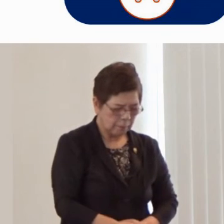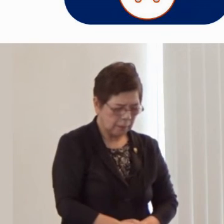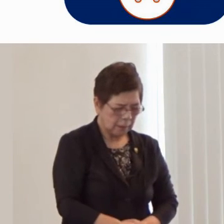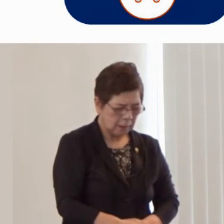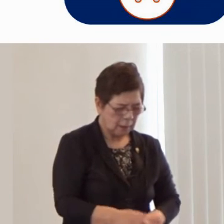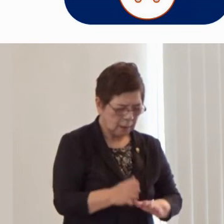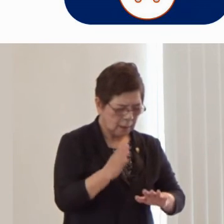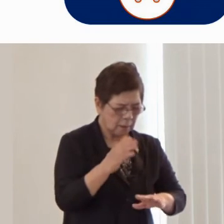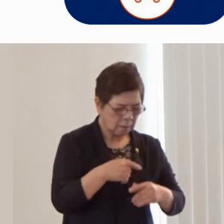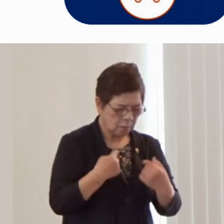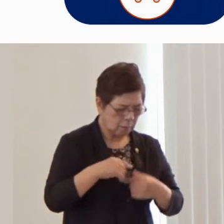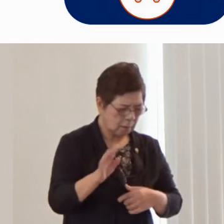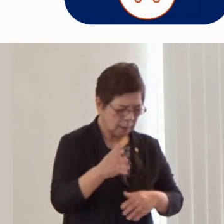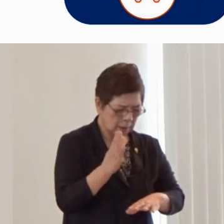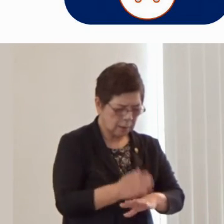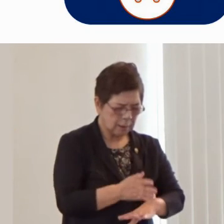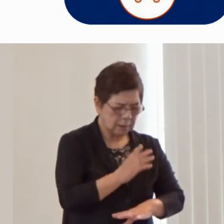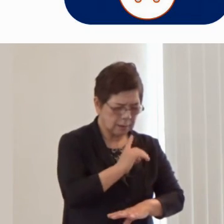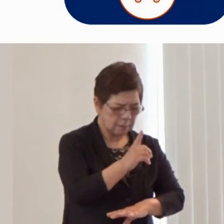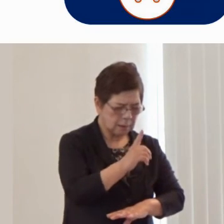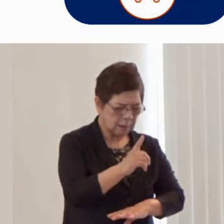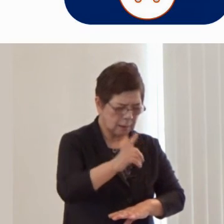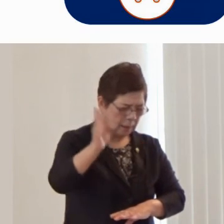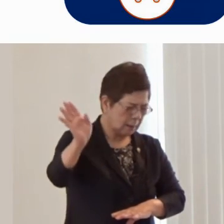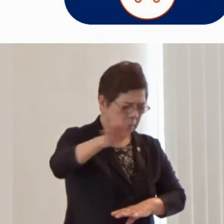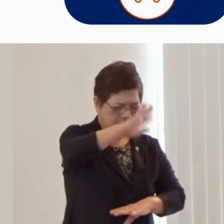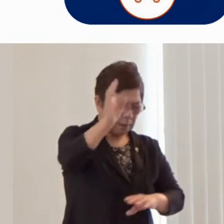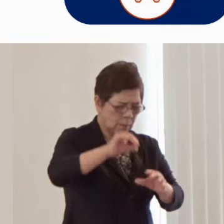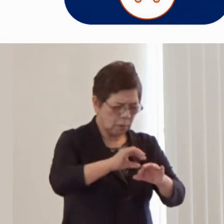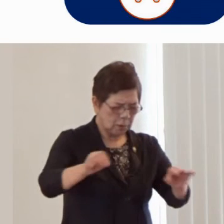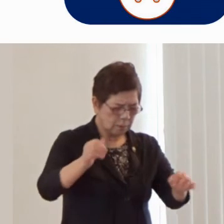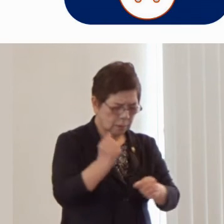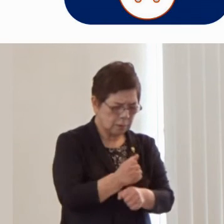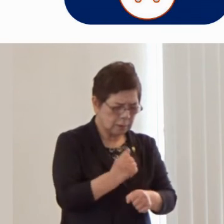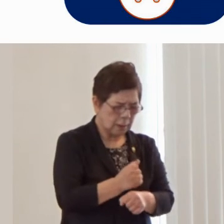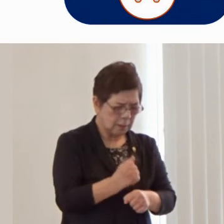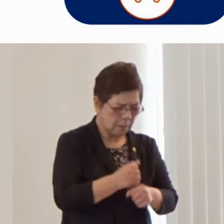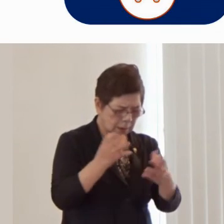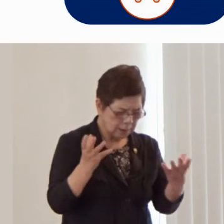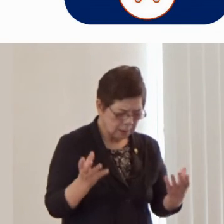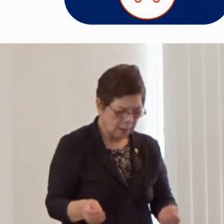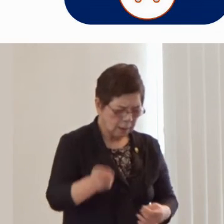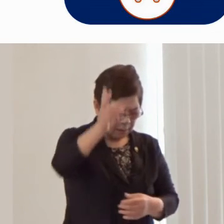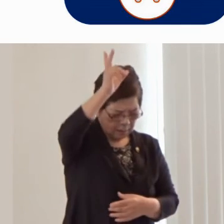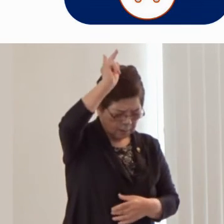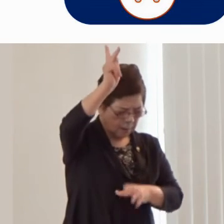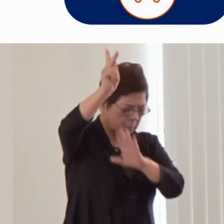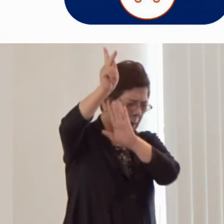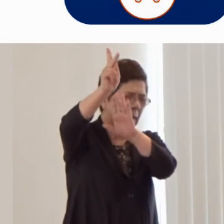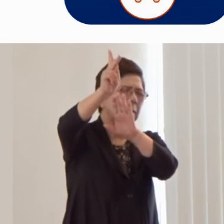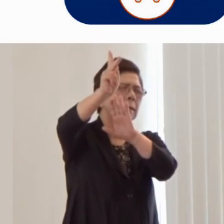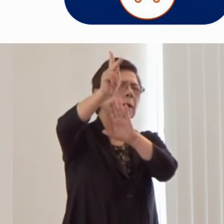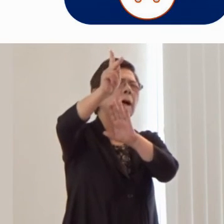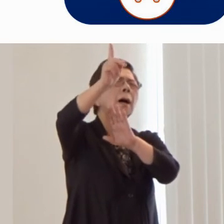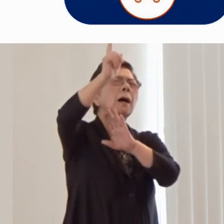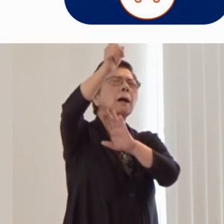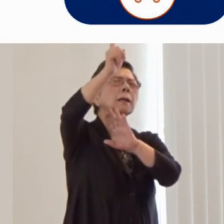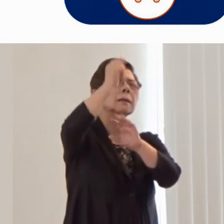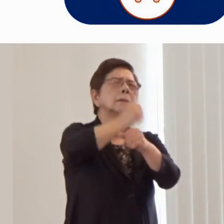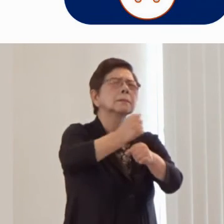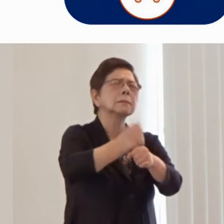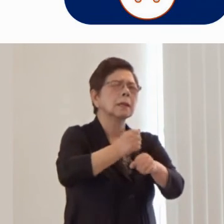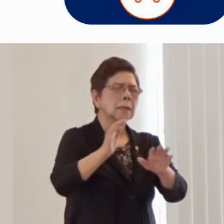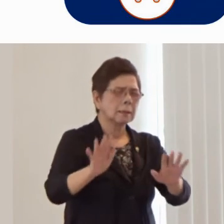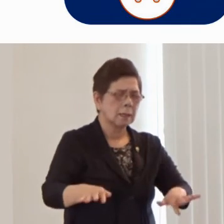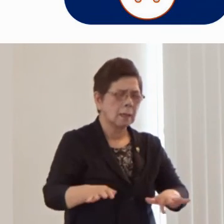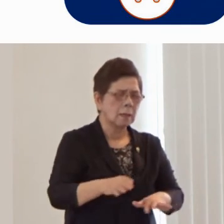これより感謝をいたします。あなたは天地創造の神であり、私たちはあなたに作られた地の塵に過ぎないもの